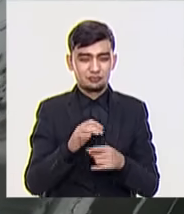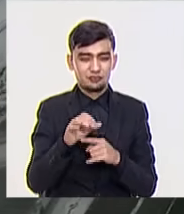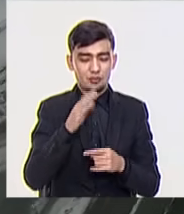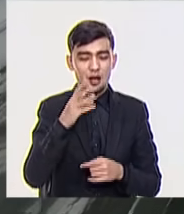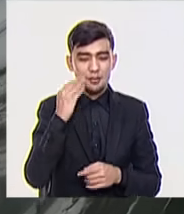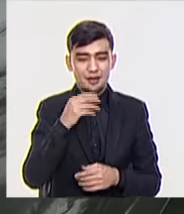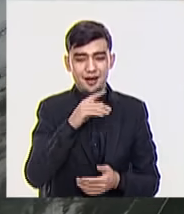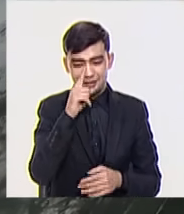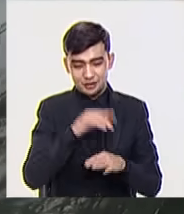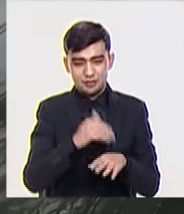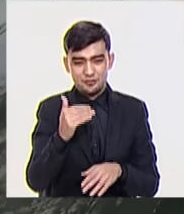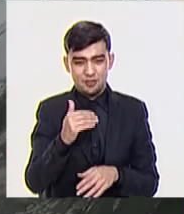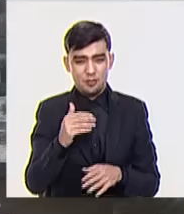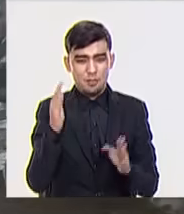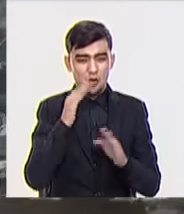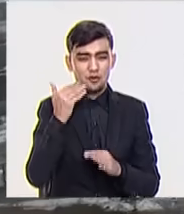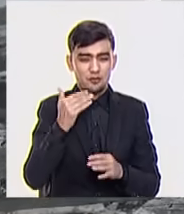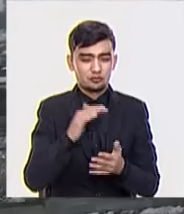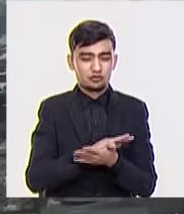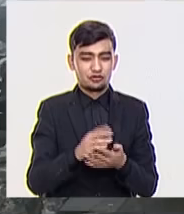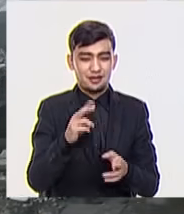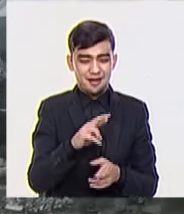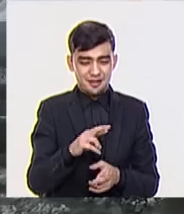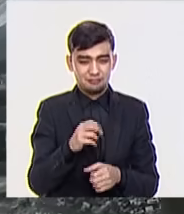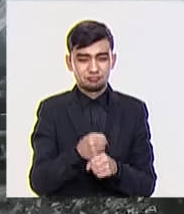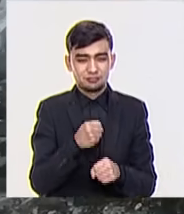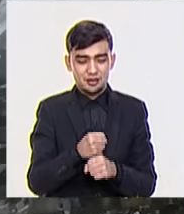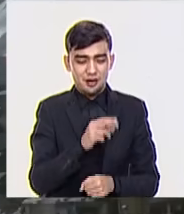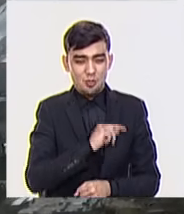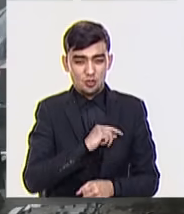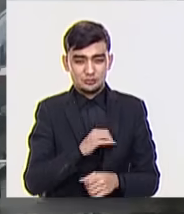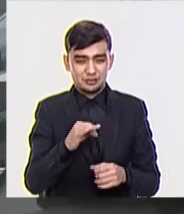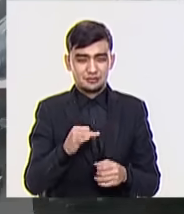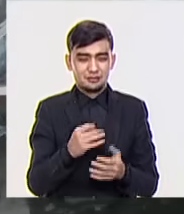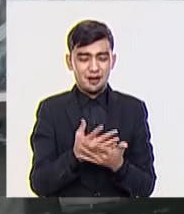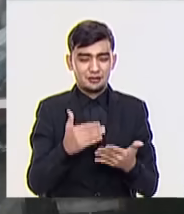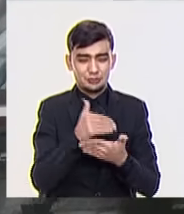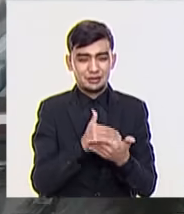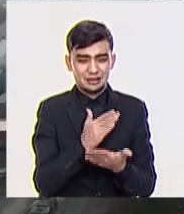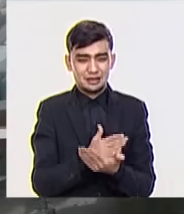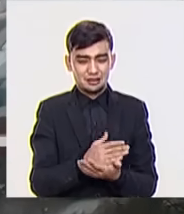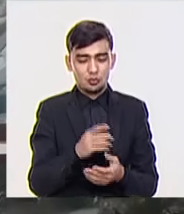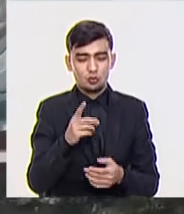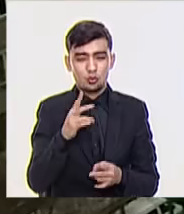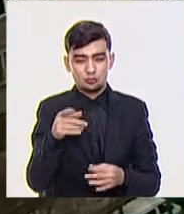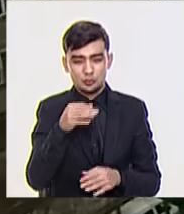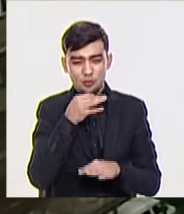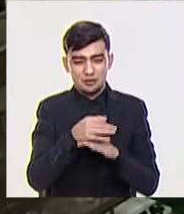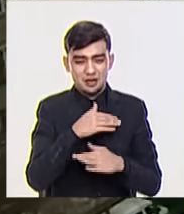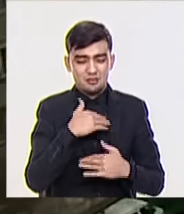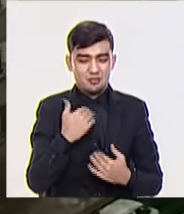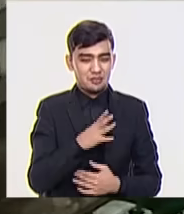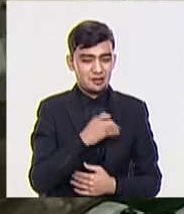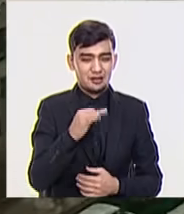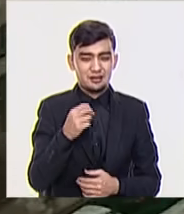Алматының әкімдігі қаланың экологиялық ахуалын жақсартуға қатысты атқарып жатқан жұмыстарын жіпке тізіп айтып беруге құлық танытпады. Тек жылына 38